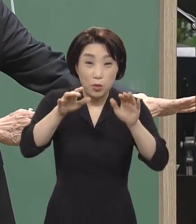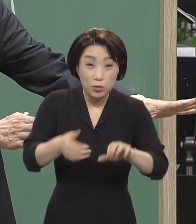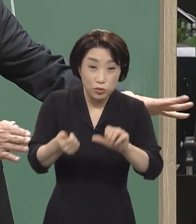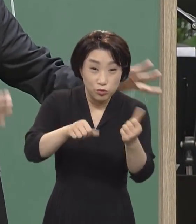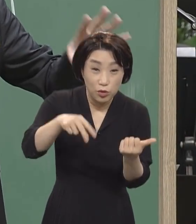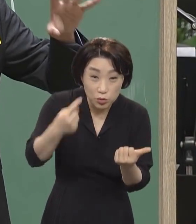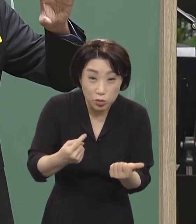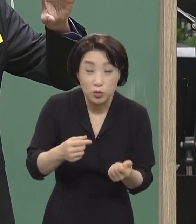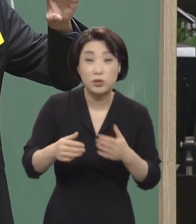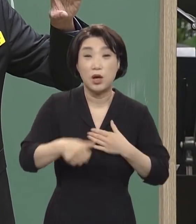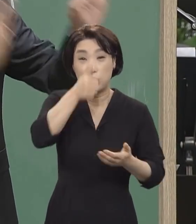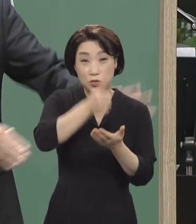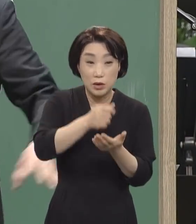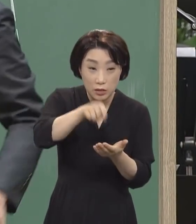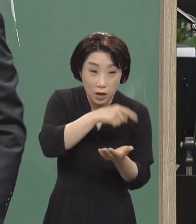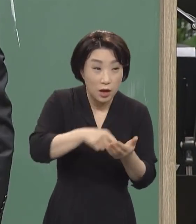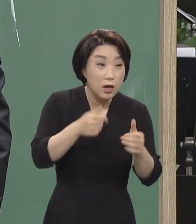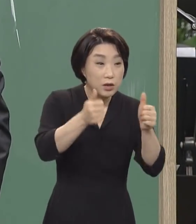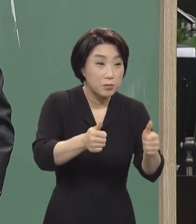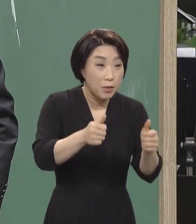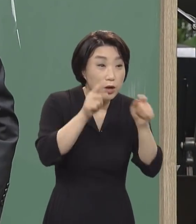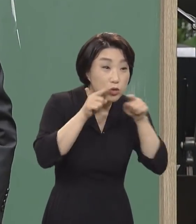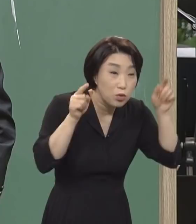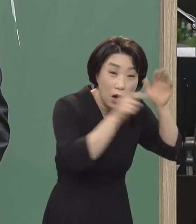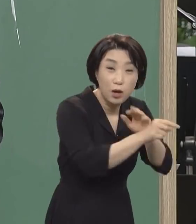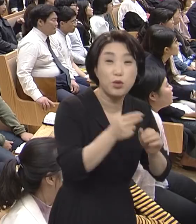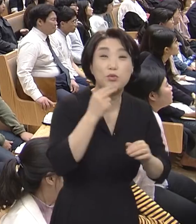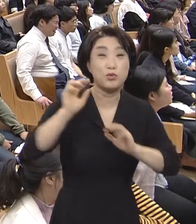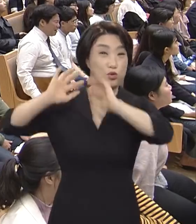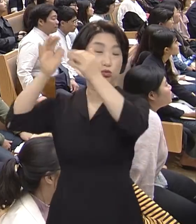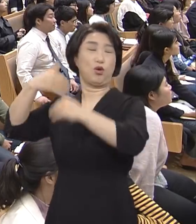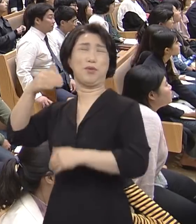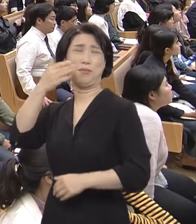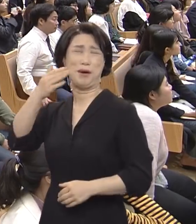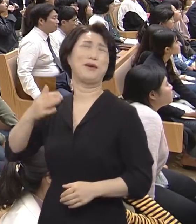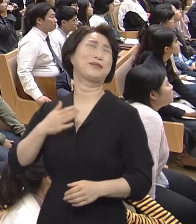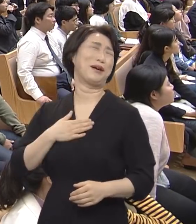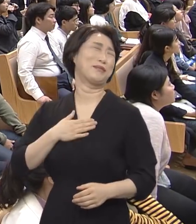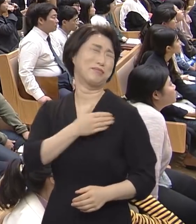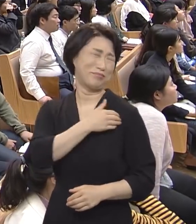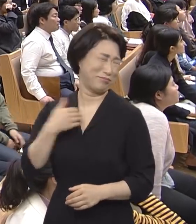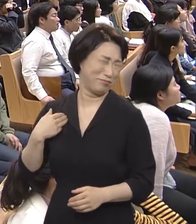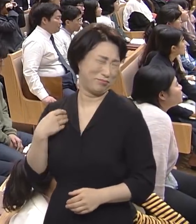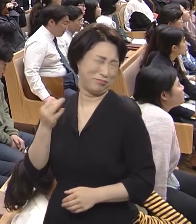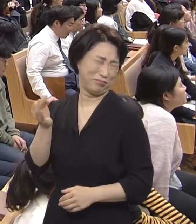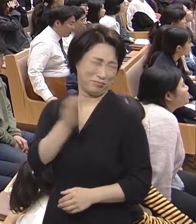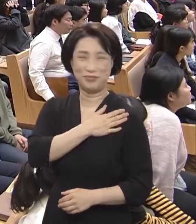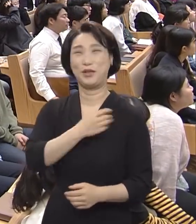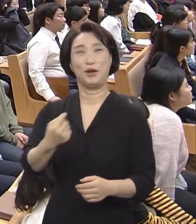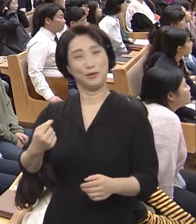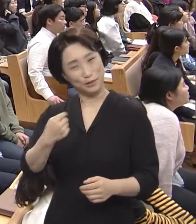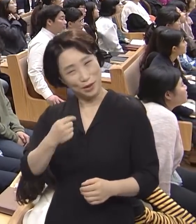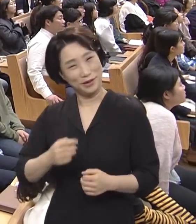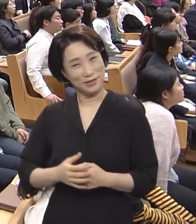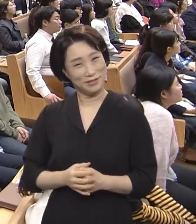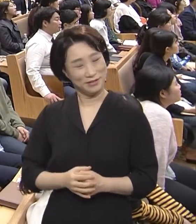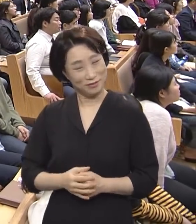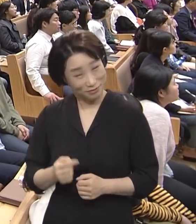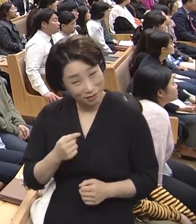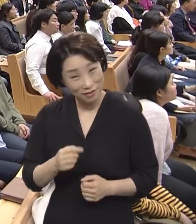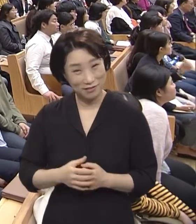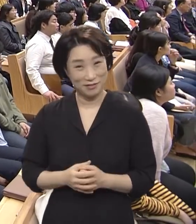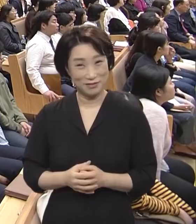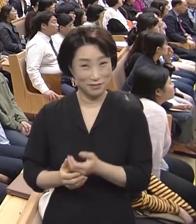값으로 심판받고 지우가 안 가고 천국 갈 수 있으니까 네 그것으로 부자라 이 말이에요 부자 네 그렇잖아요